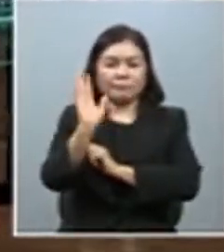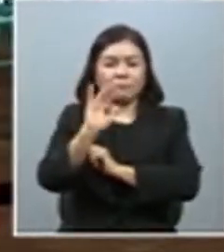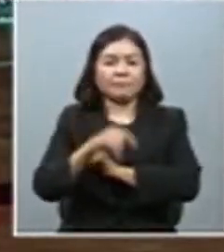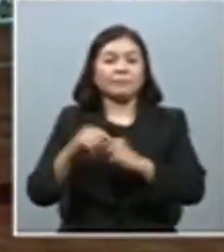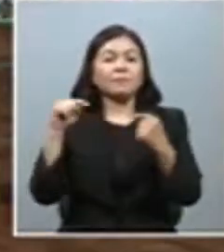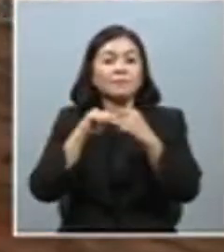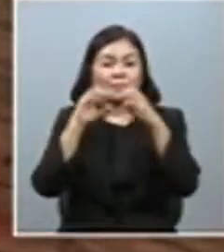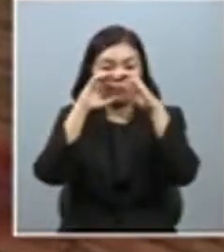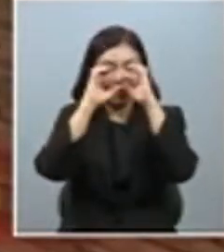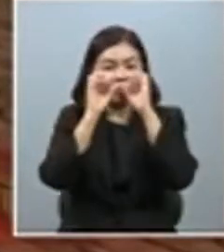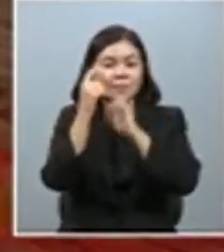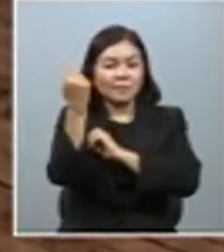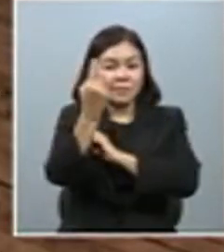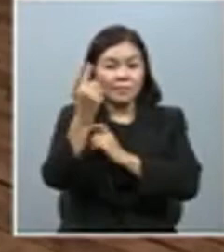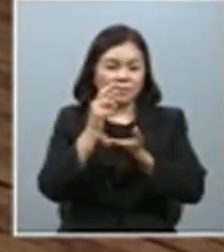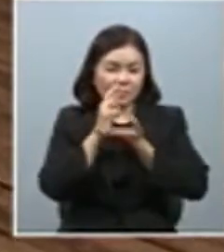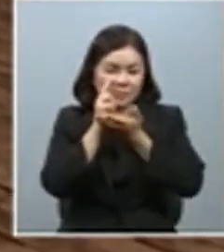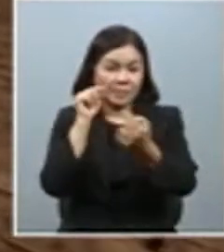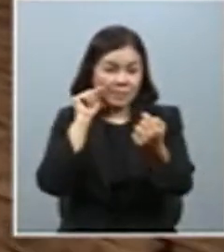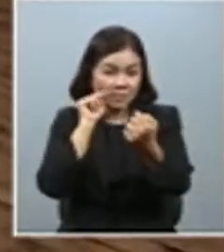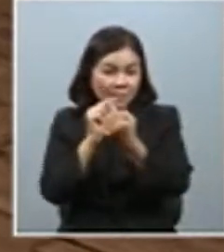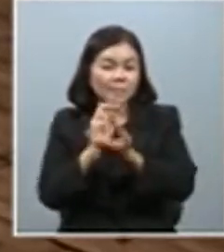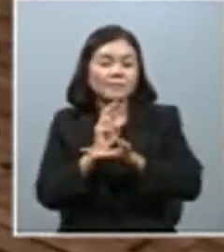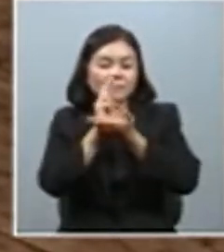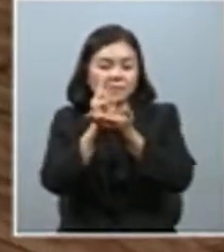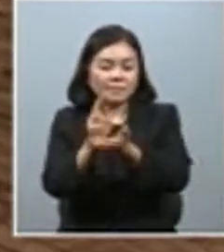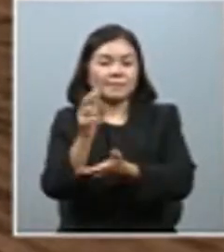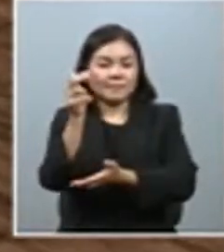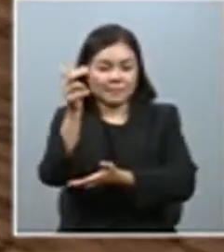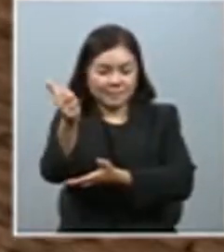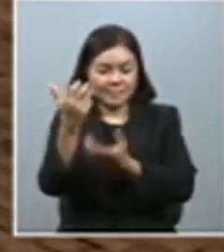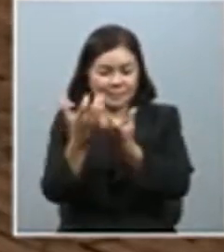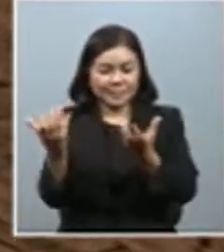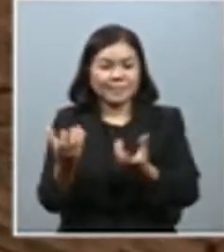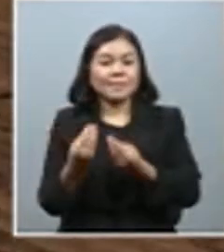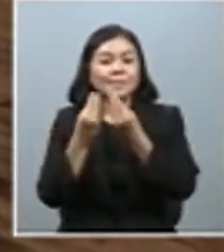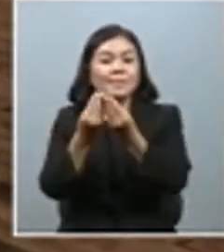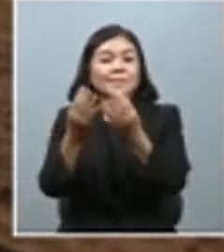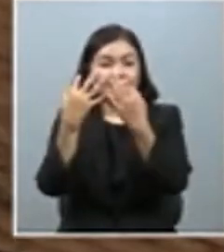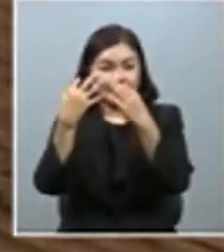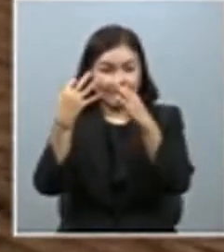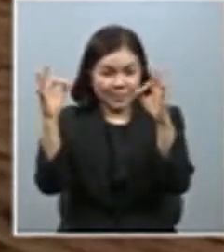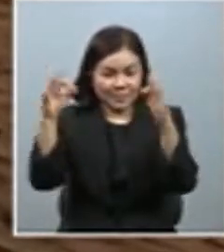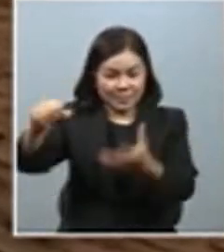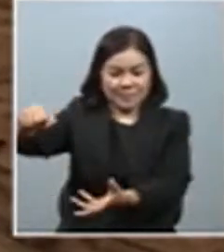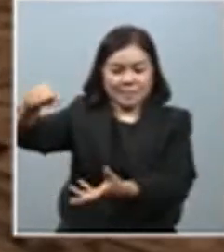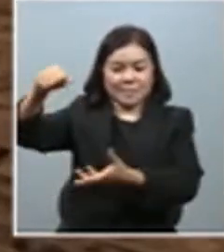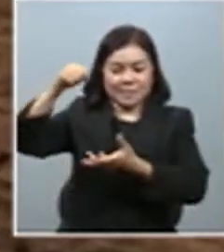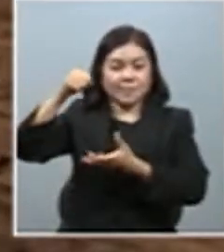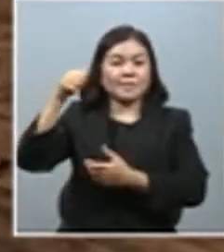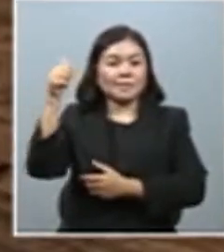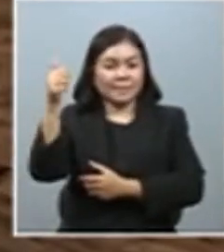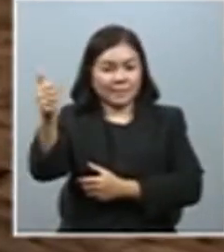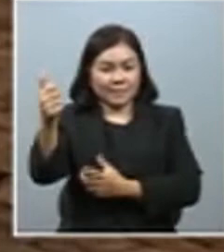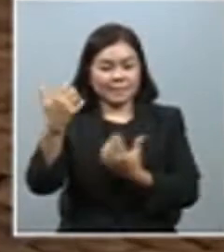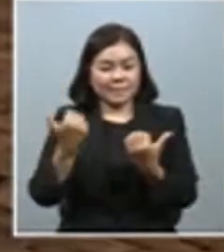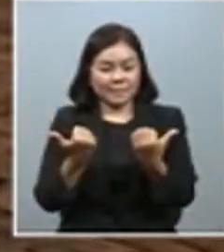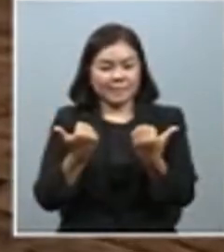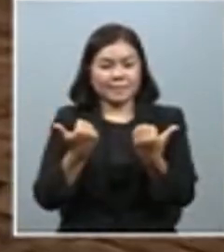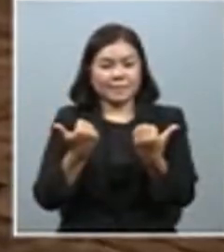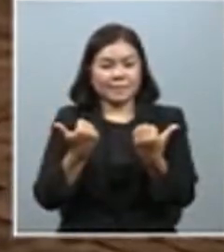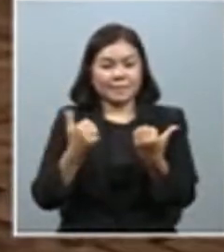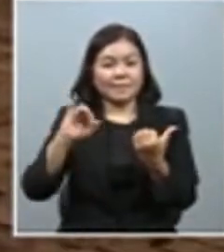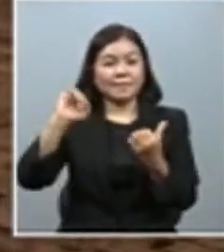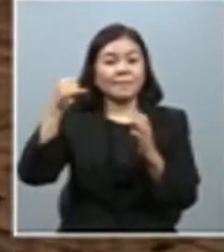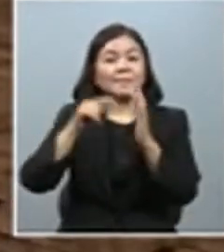รับรางวัลบนโต๊ะทั้งหมดนี้นะจ๊ะเป็นไงล่ะคะหอบกันเป็นเลิศค่ะวันนี้จุ๋มขอลาเด้